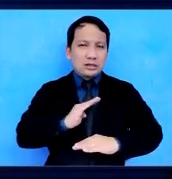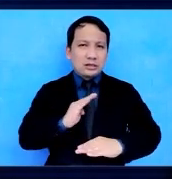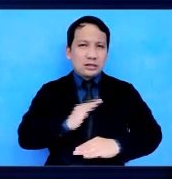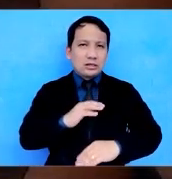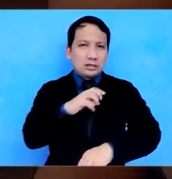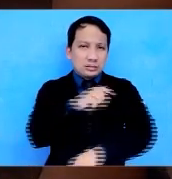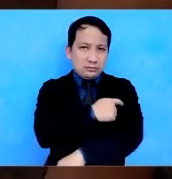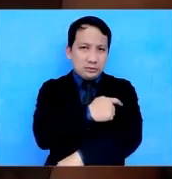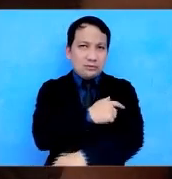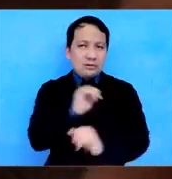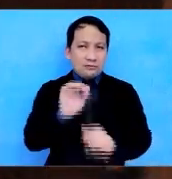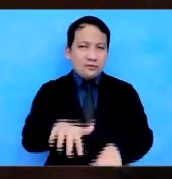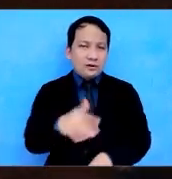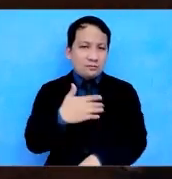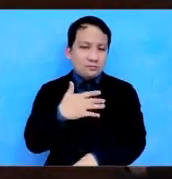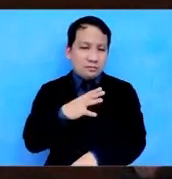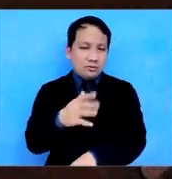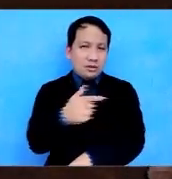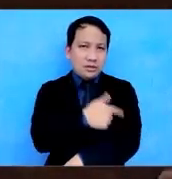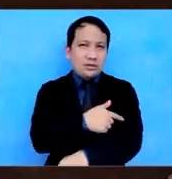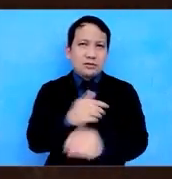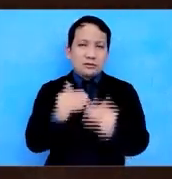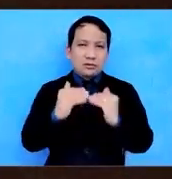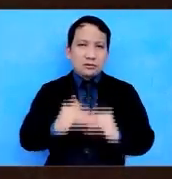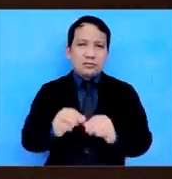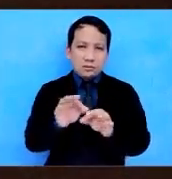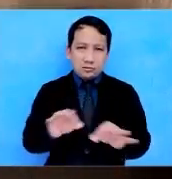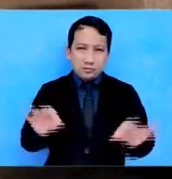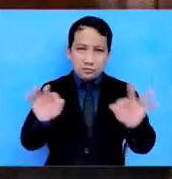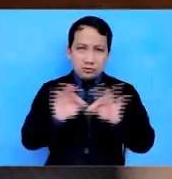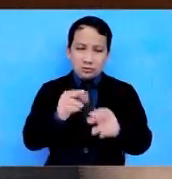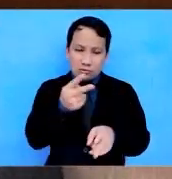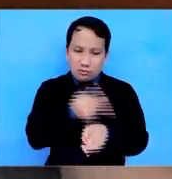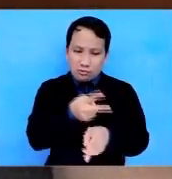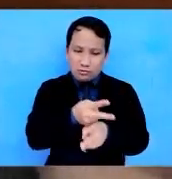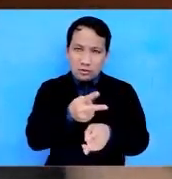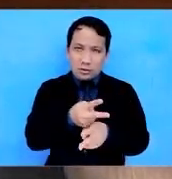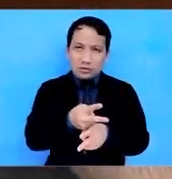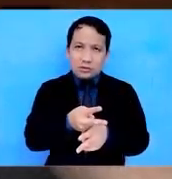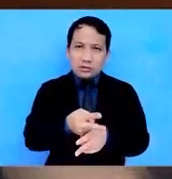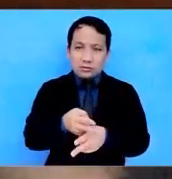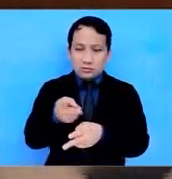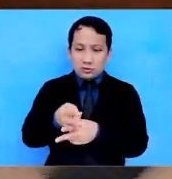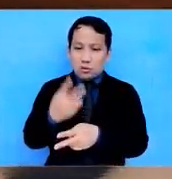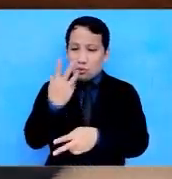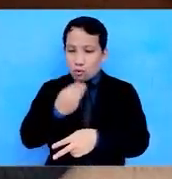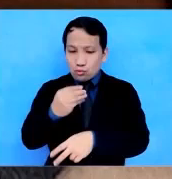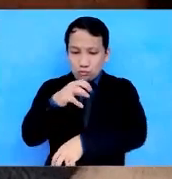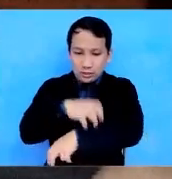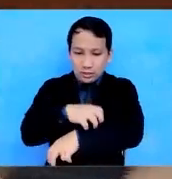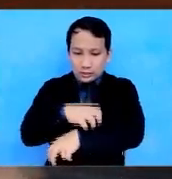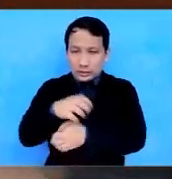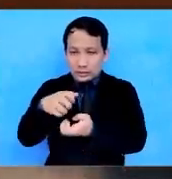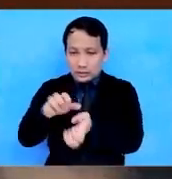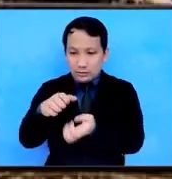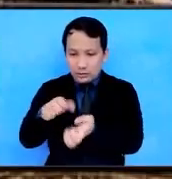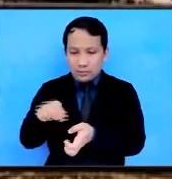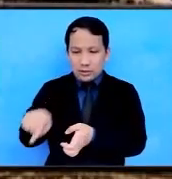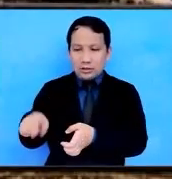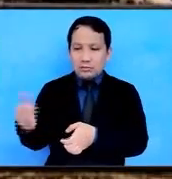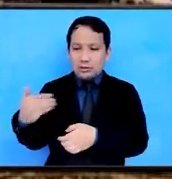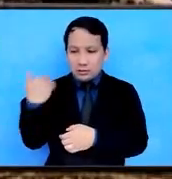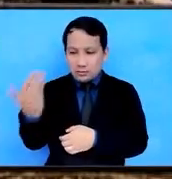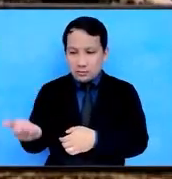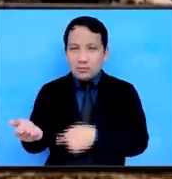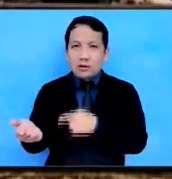dyan. Sabi pa ng mga doktor, kailangan di obserbahan ang kondisyon ng kumagat na hayop. Kung mamatay daw kasi ito, kailangan